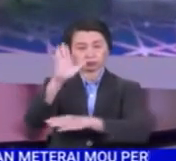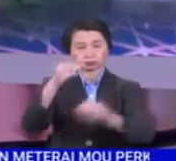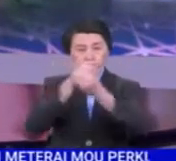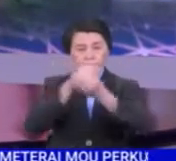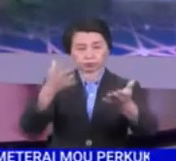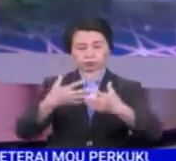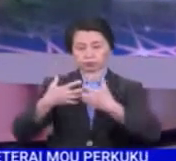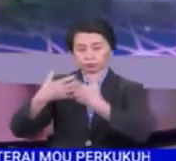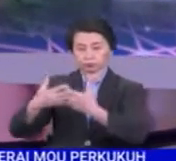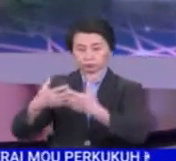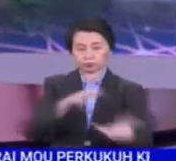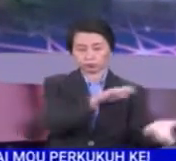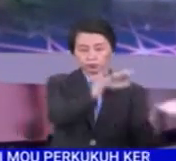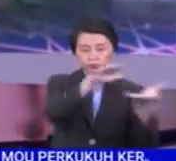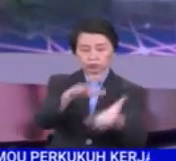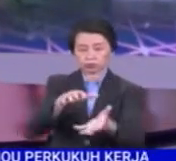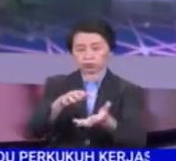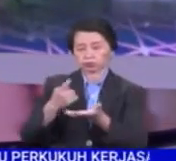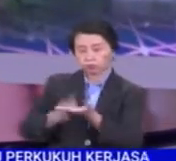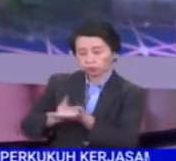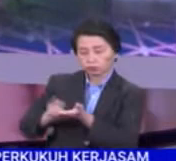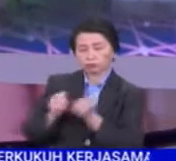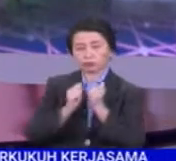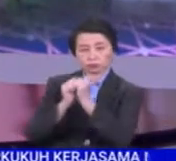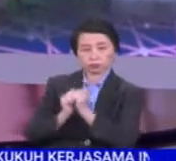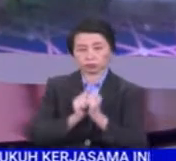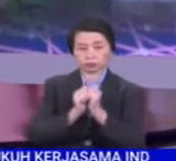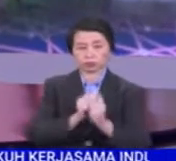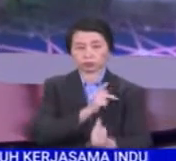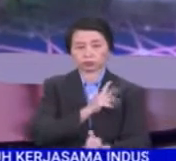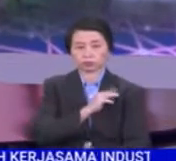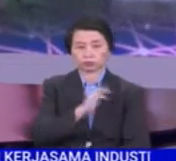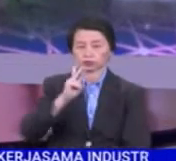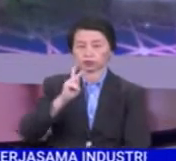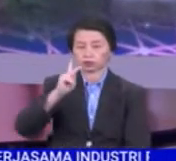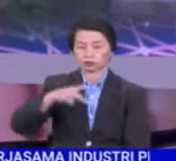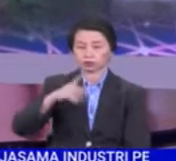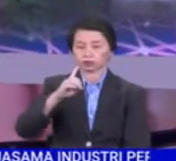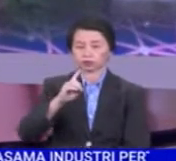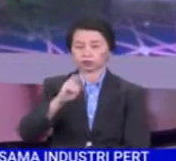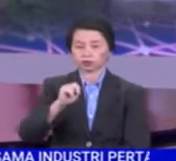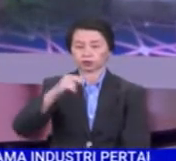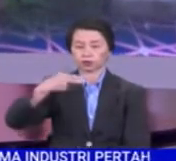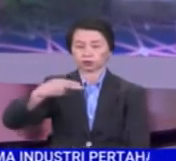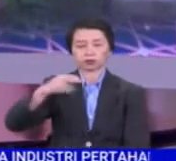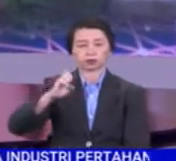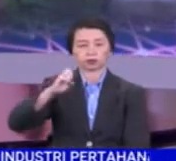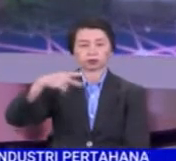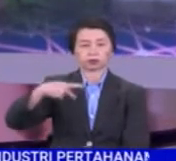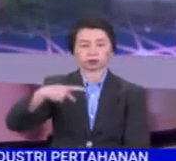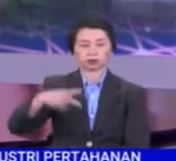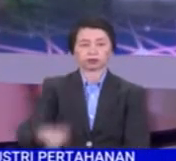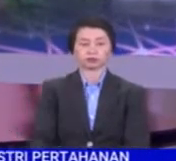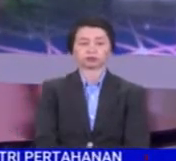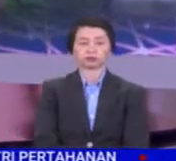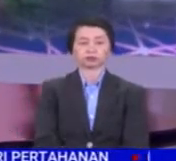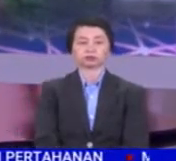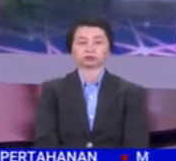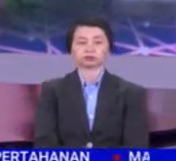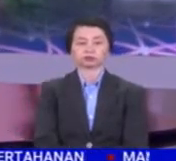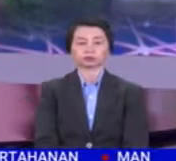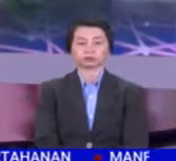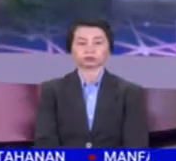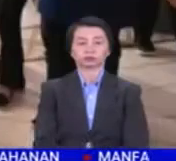penghilang dan pemborong hasil perbincangan bersama Kementerian Perdagangan dalam negeri dan hal-ihwal pengguna kepedihan hati